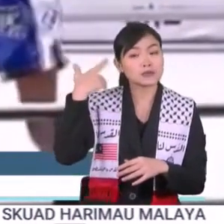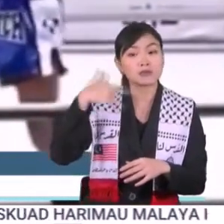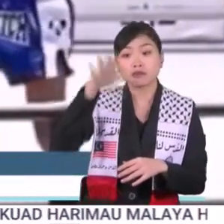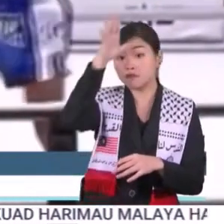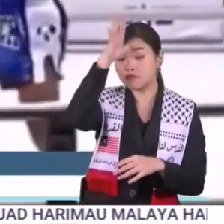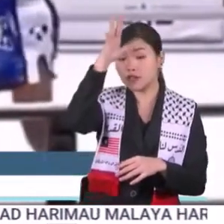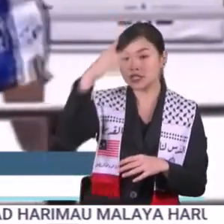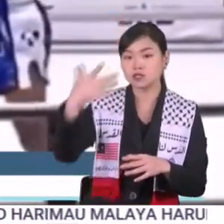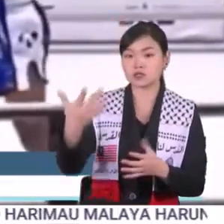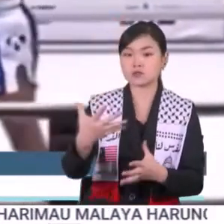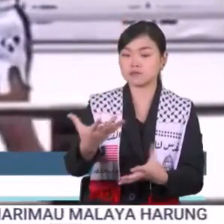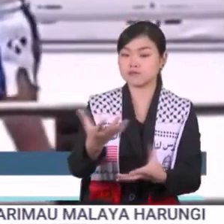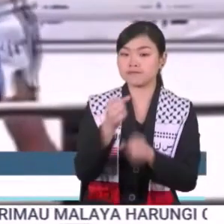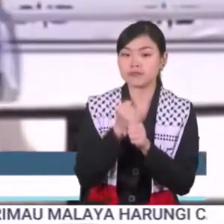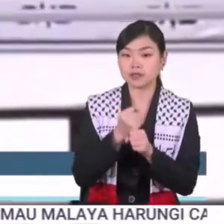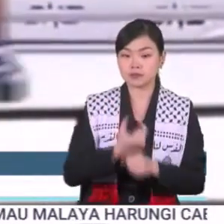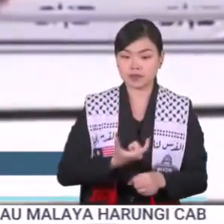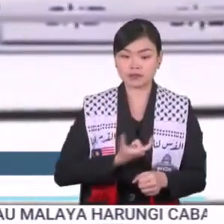pingat